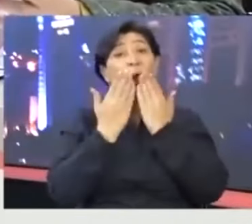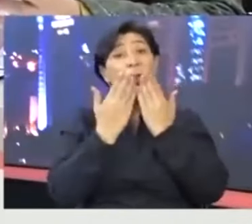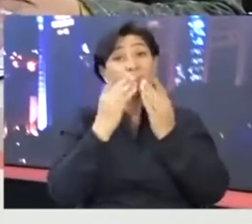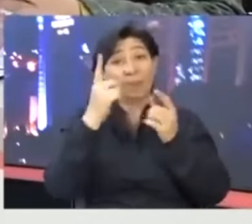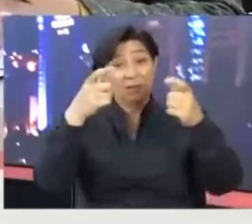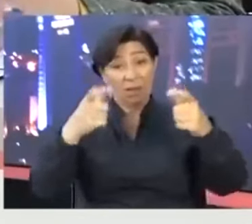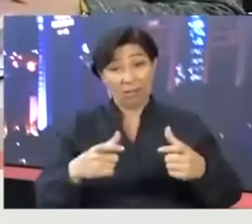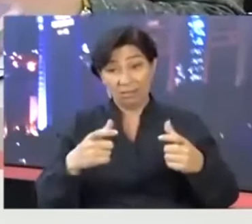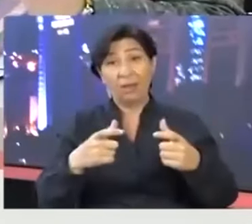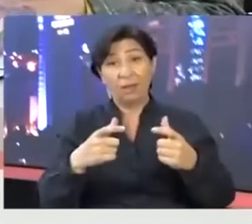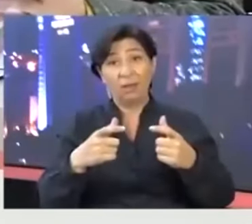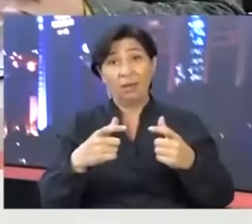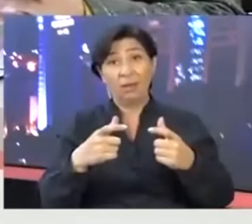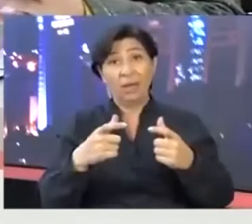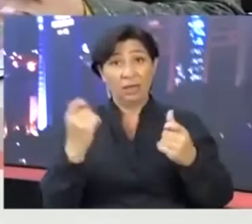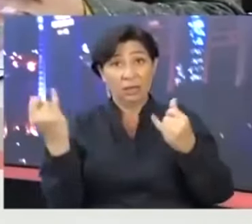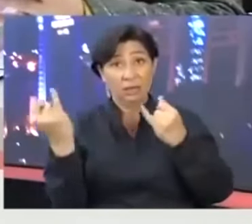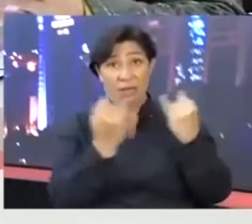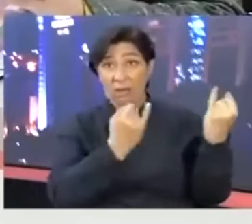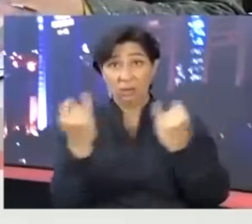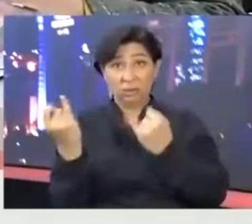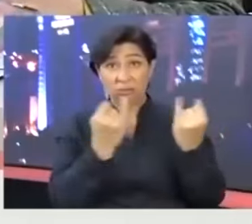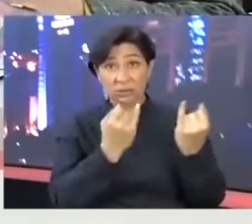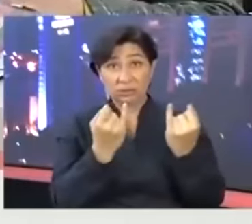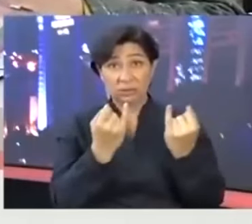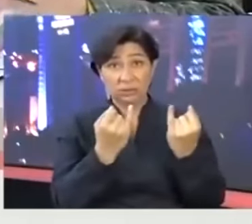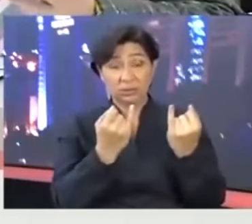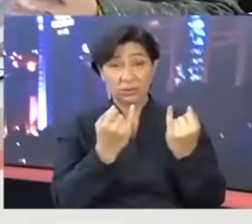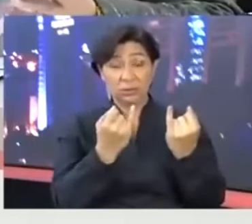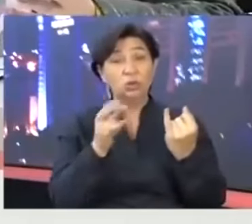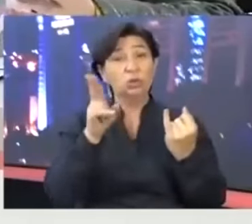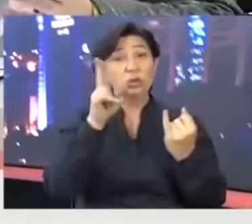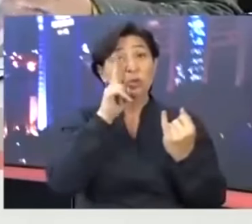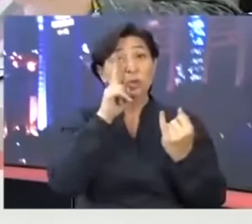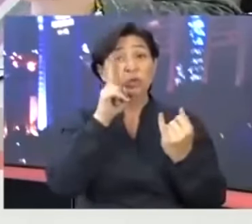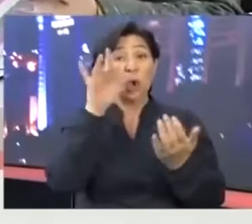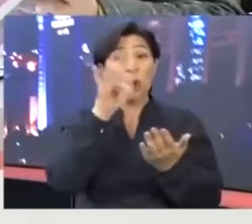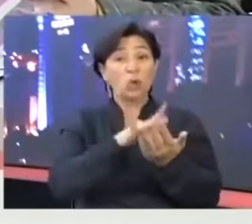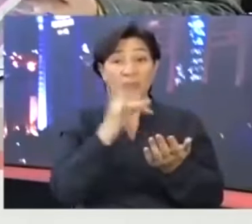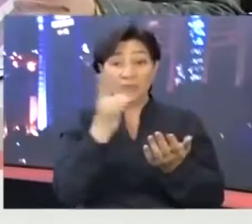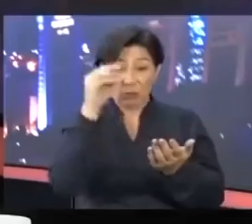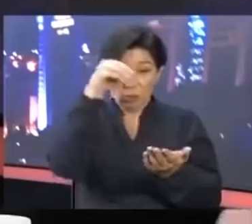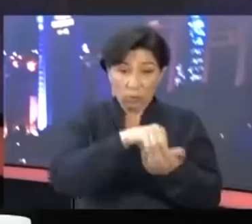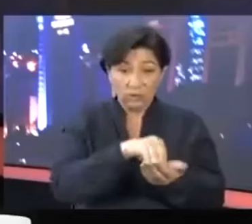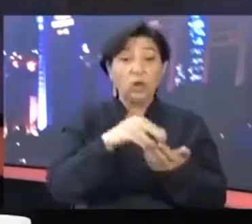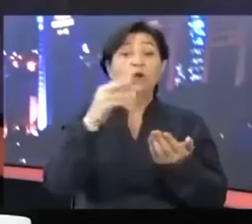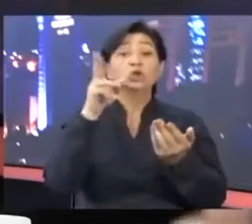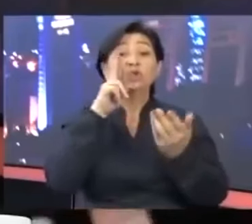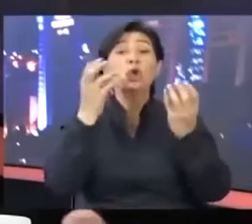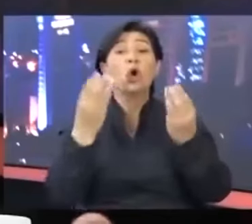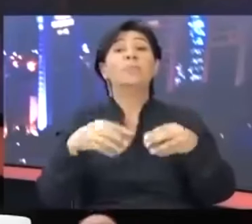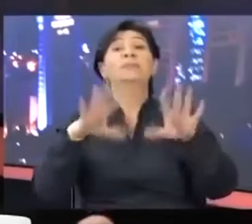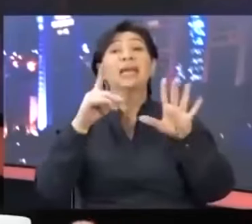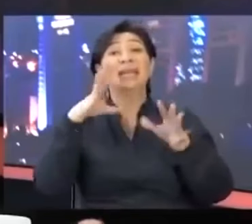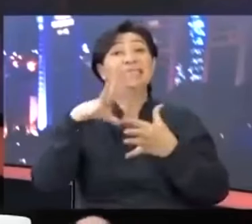alanda Eee tartışılması Eee sonuçlandırılması sonuçlanması bile İnsanların